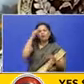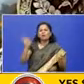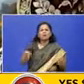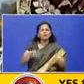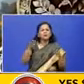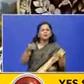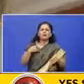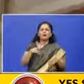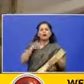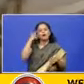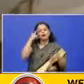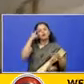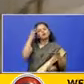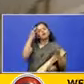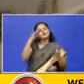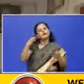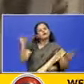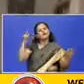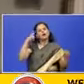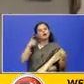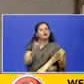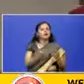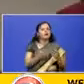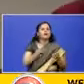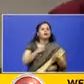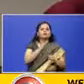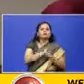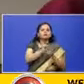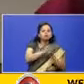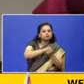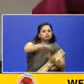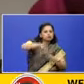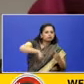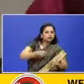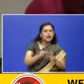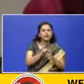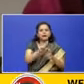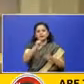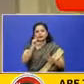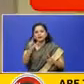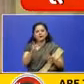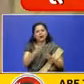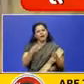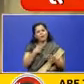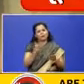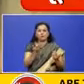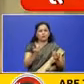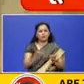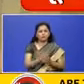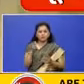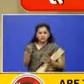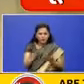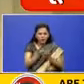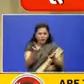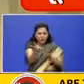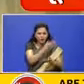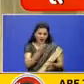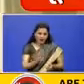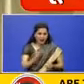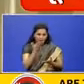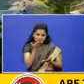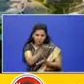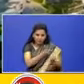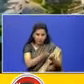माइंड से सब जो वॉशिंग मशीन है, एसी है, सब चला सकते हैं सर। और गांव के बाकी लोग भी खुश हैं इसके